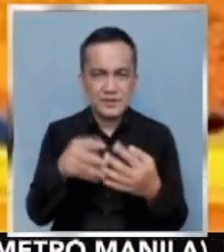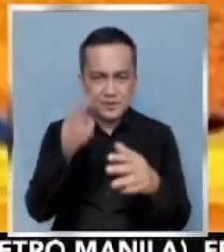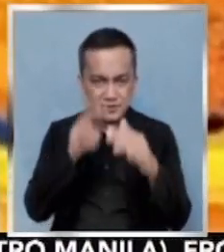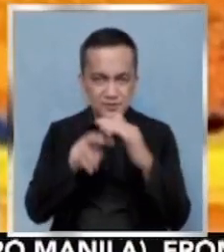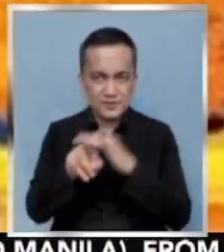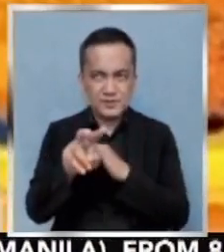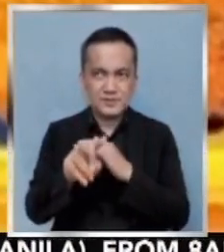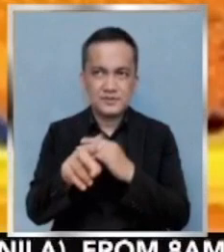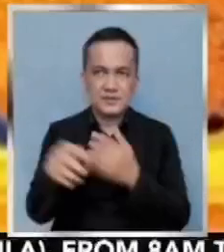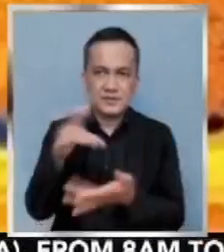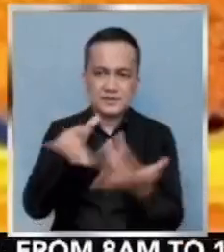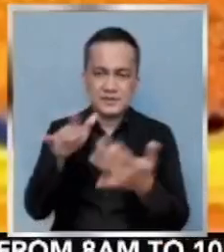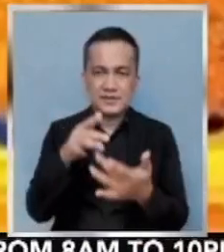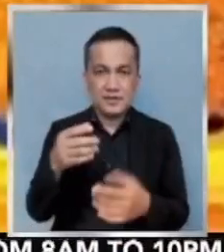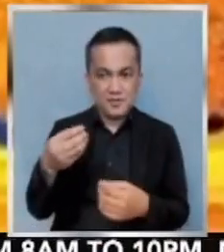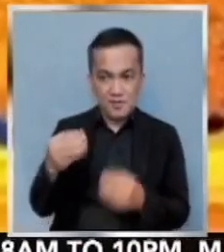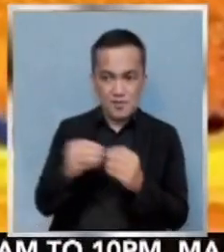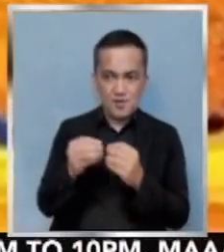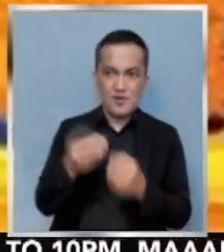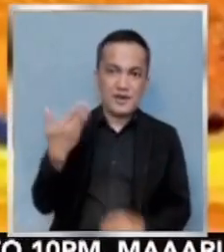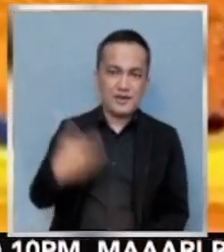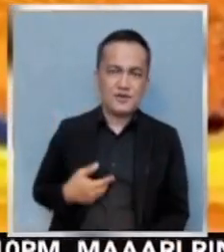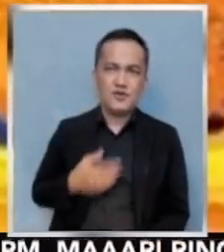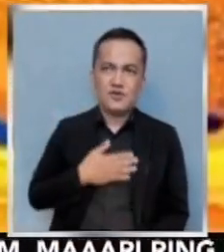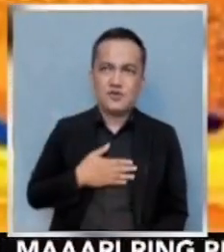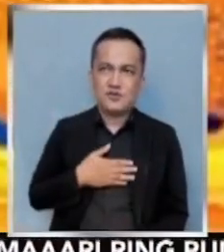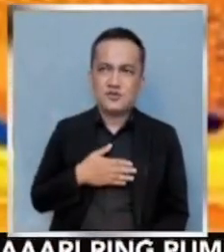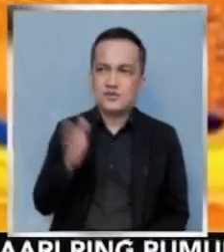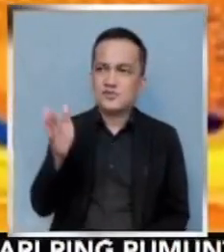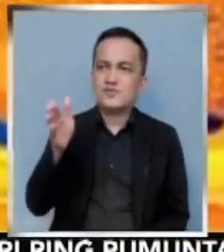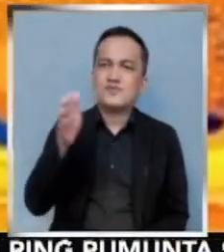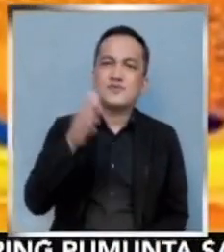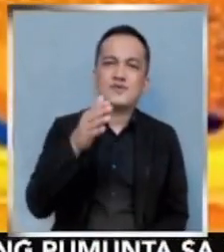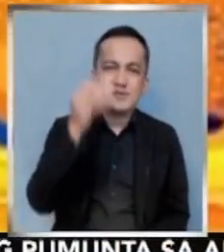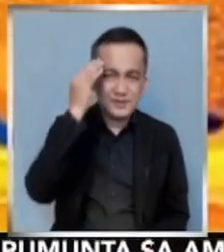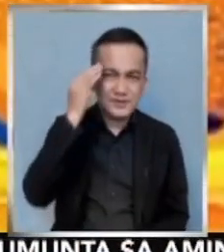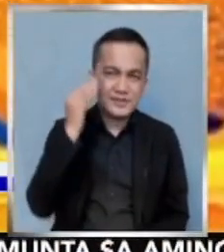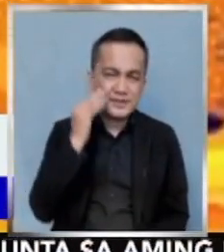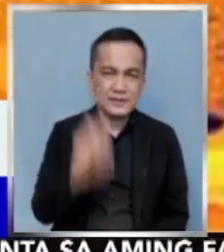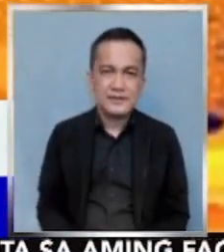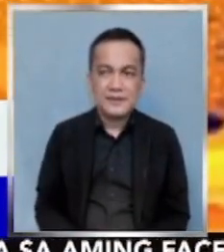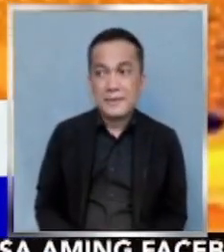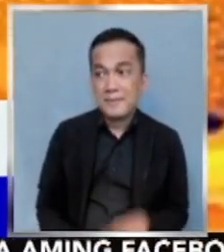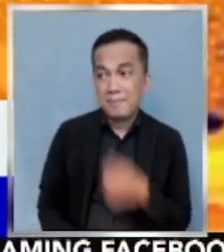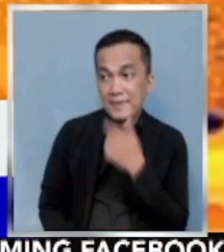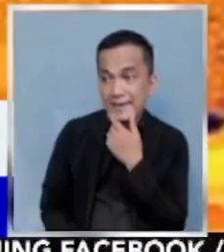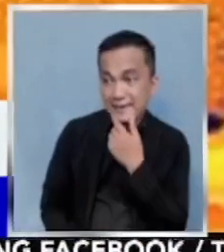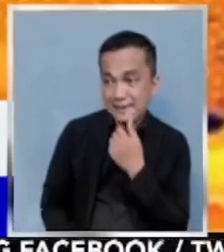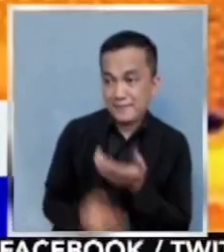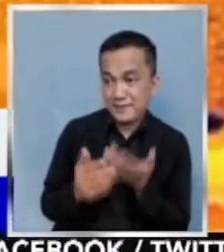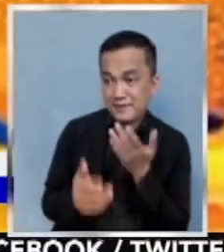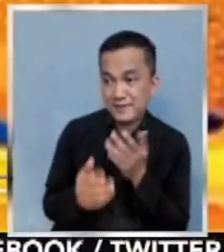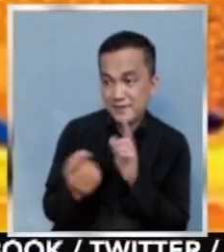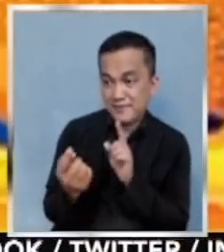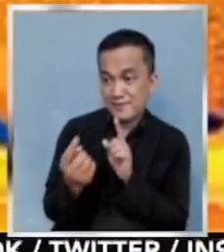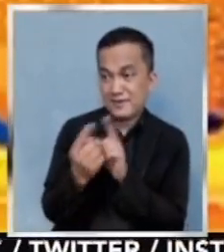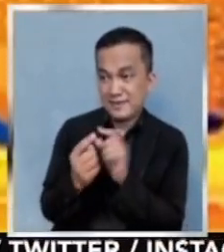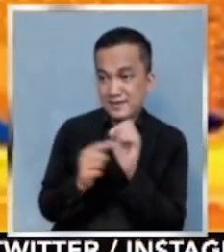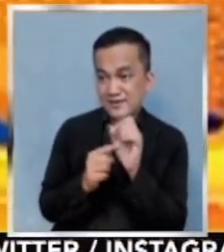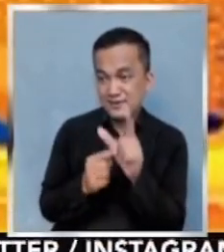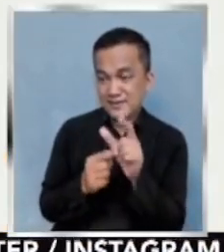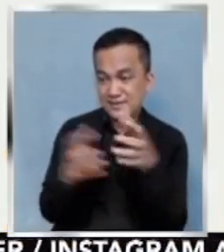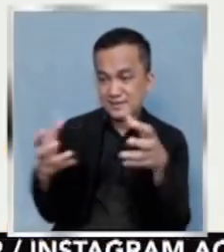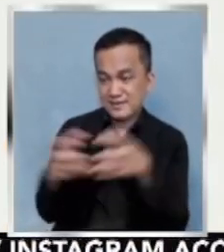Lalo na ako. Gusto ko talaga maglibot sa Korea. Bakit naman, ma-meet namin pa yung, ano, yung original cast ng Running